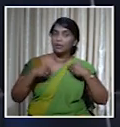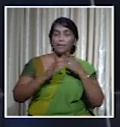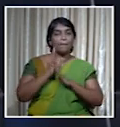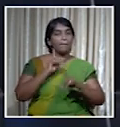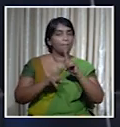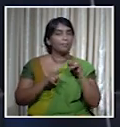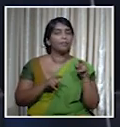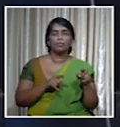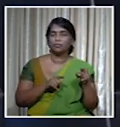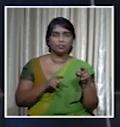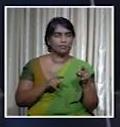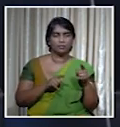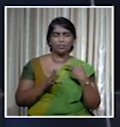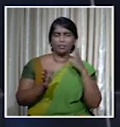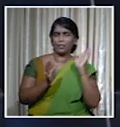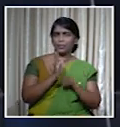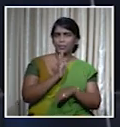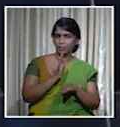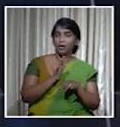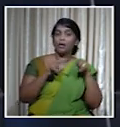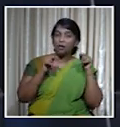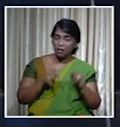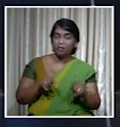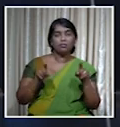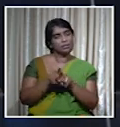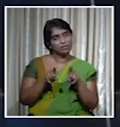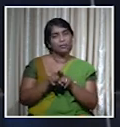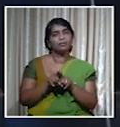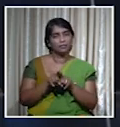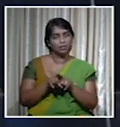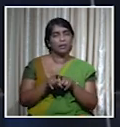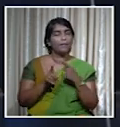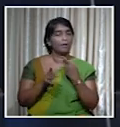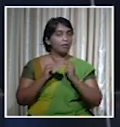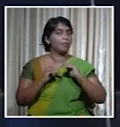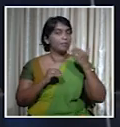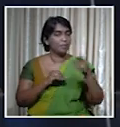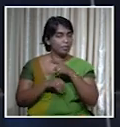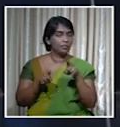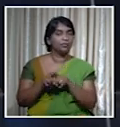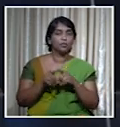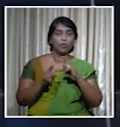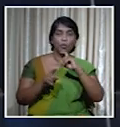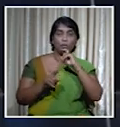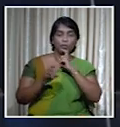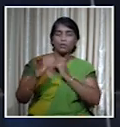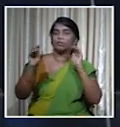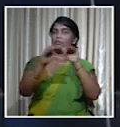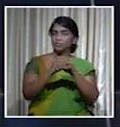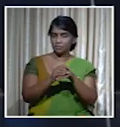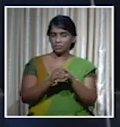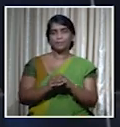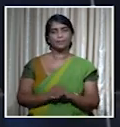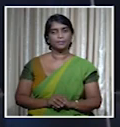අමාත්‍යාංශේ මේක පැහැරාරින්. ඉතින් අද ගත්තත් එහෙම තමයි. ඊට පස්සේ උසාවියට